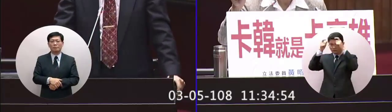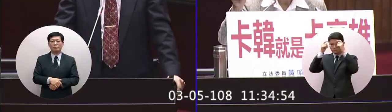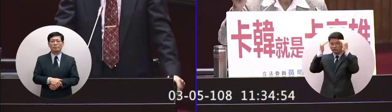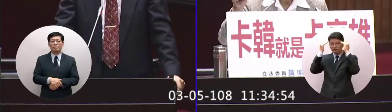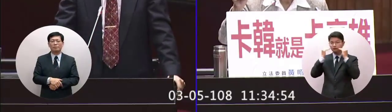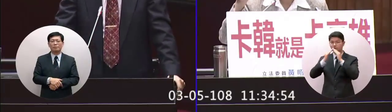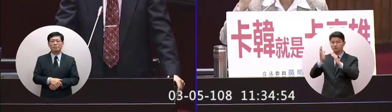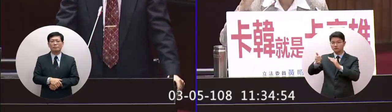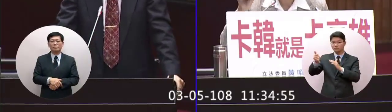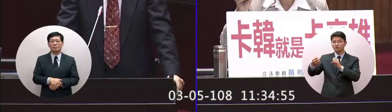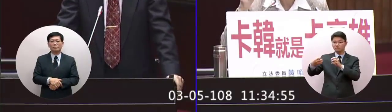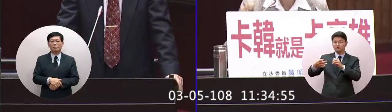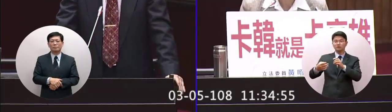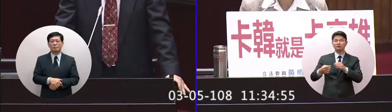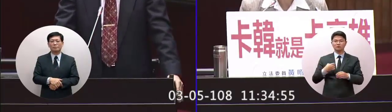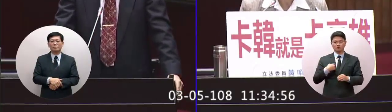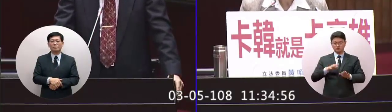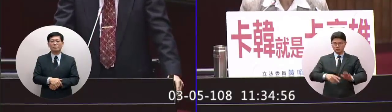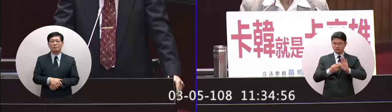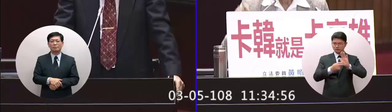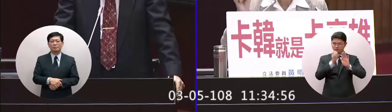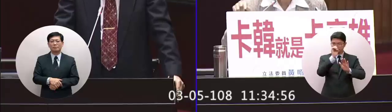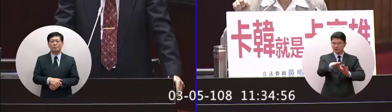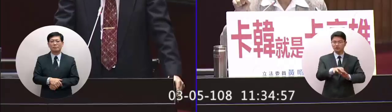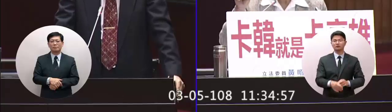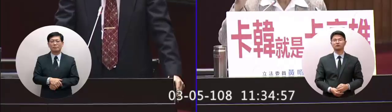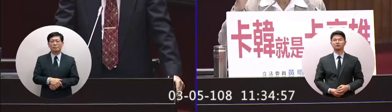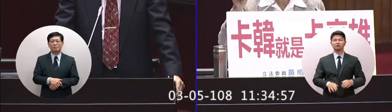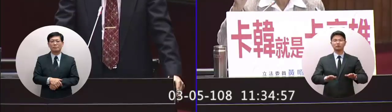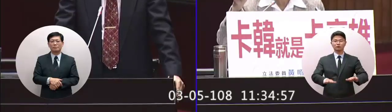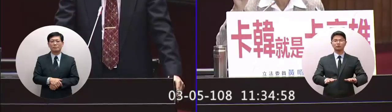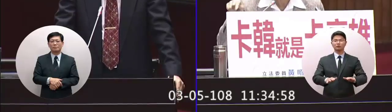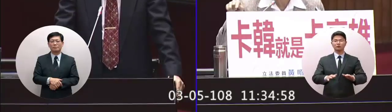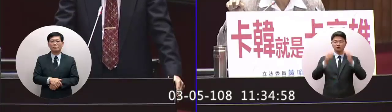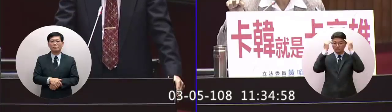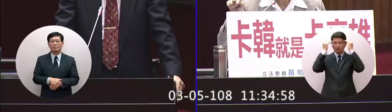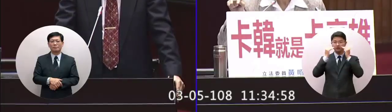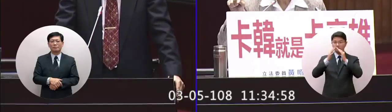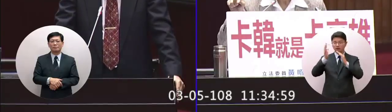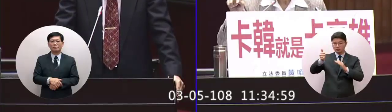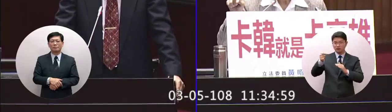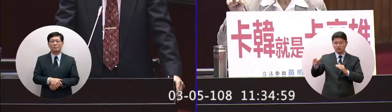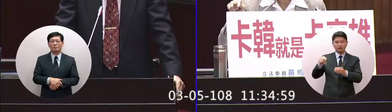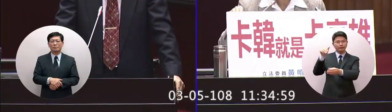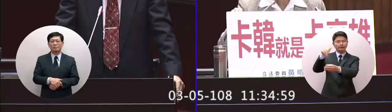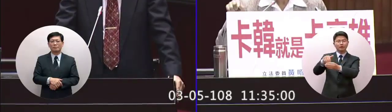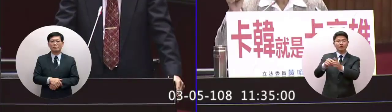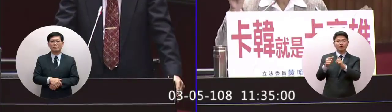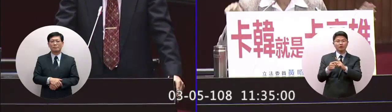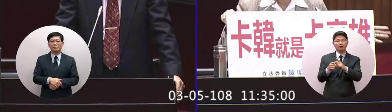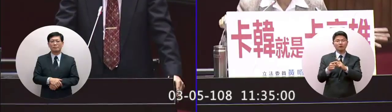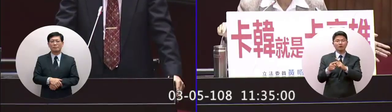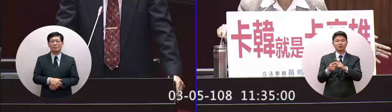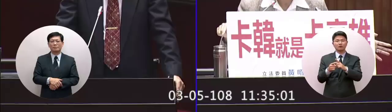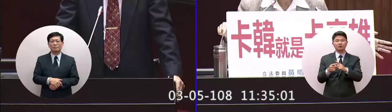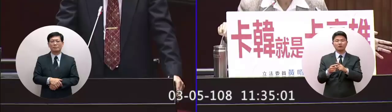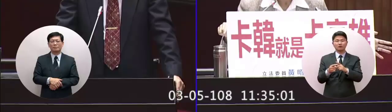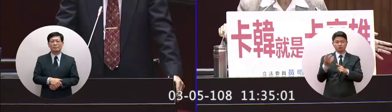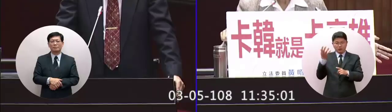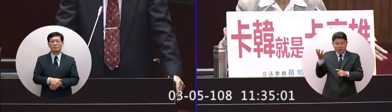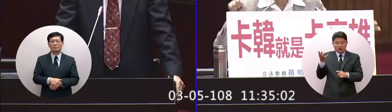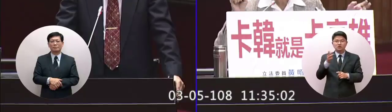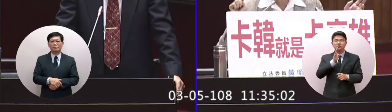长讲。我很清楚地告诉你，今天韩市长的票是最新的